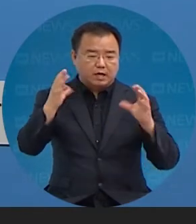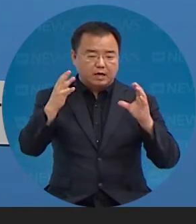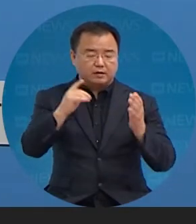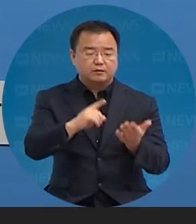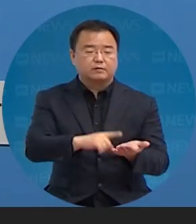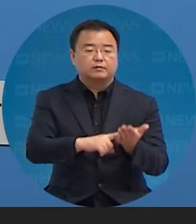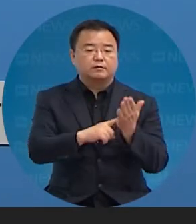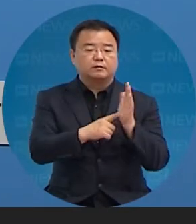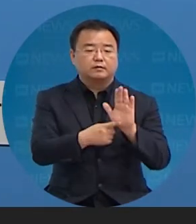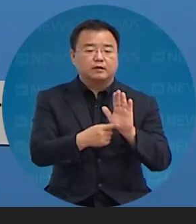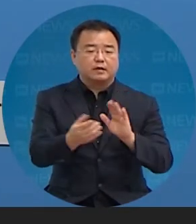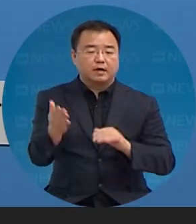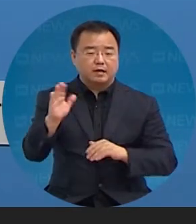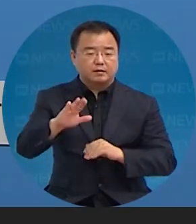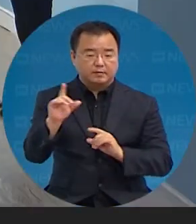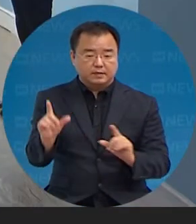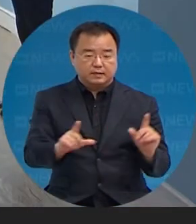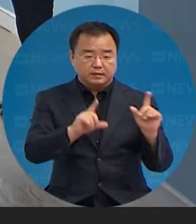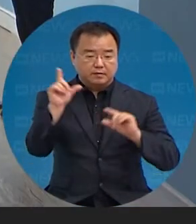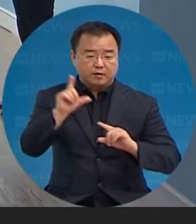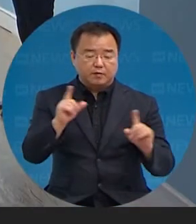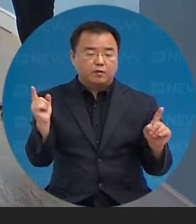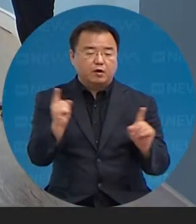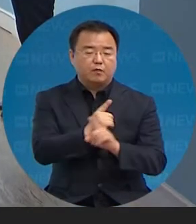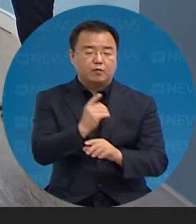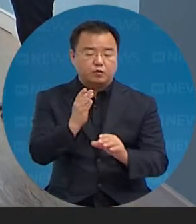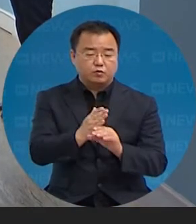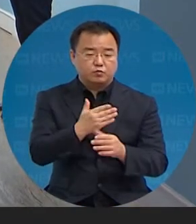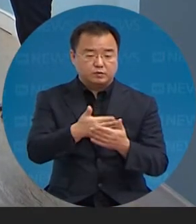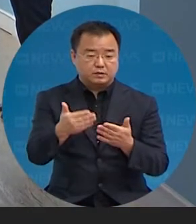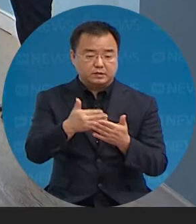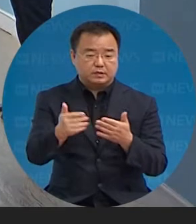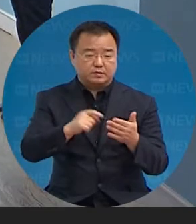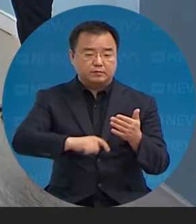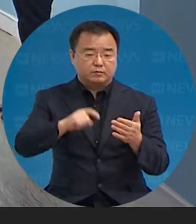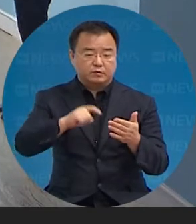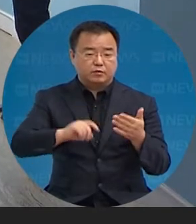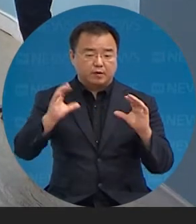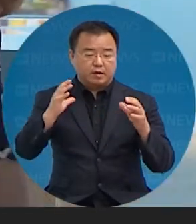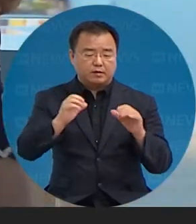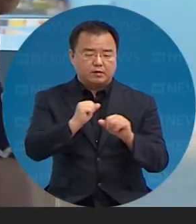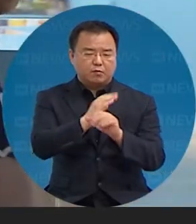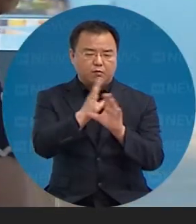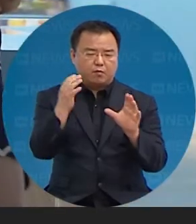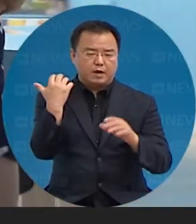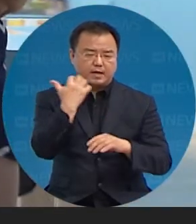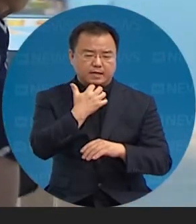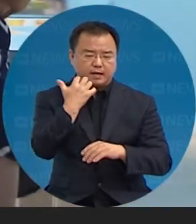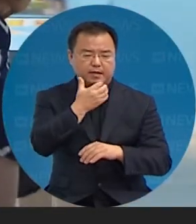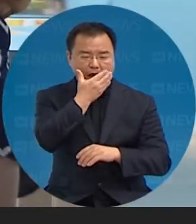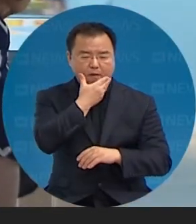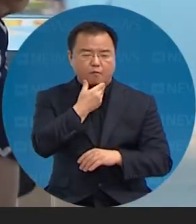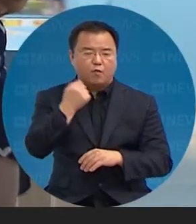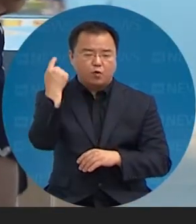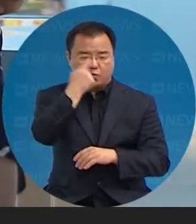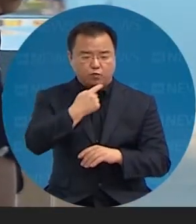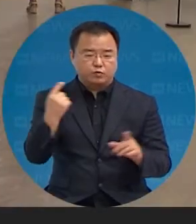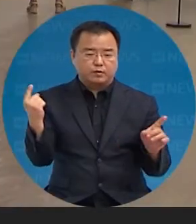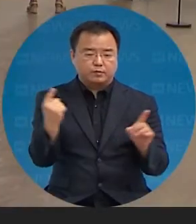등장하지만 그녀의 삶이 바뀌면서 그림 속 아이들도 밝은 색채와 행복한 얼굴로